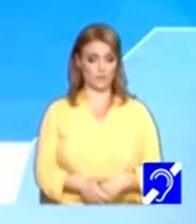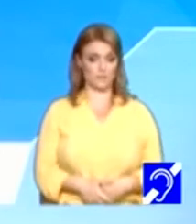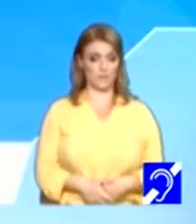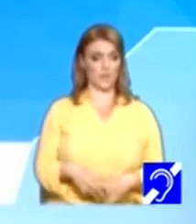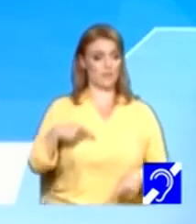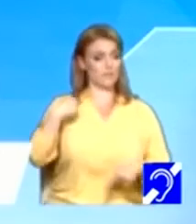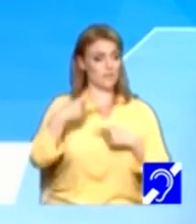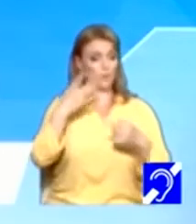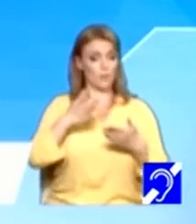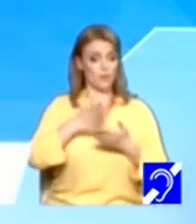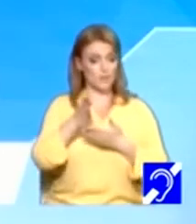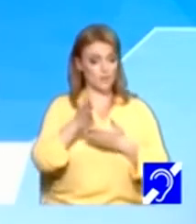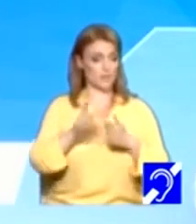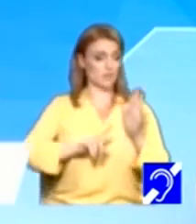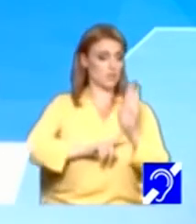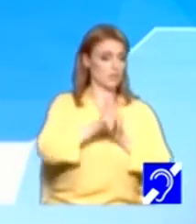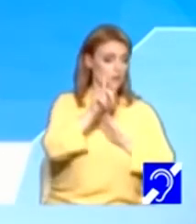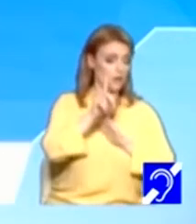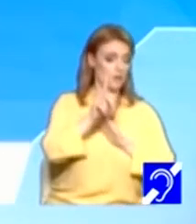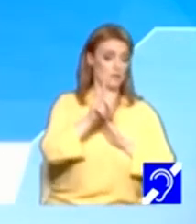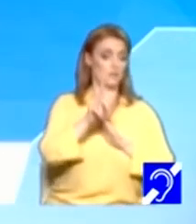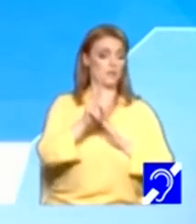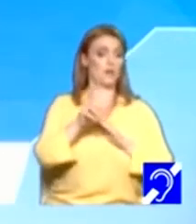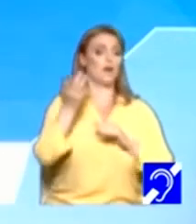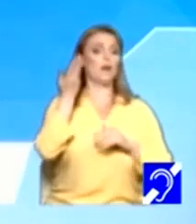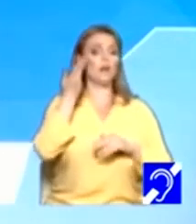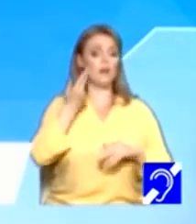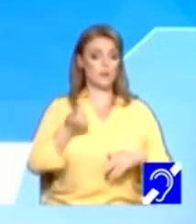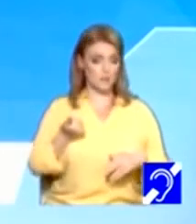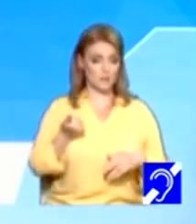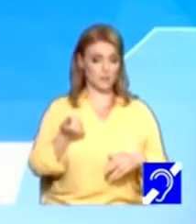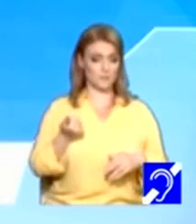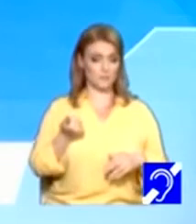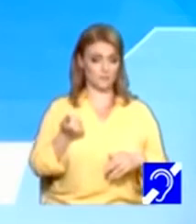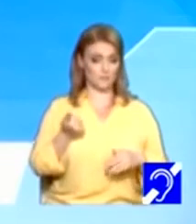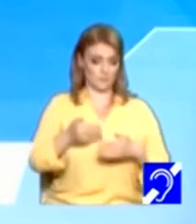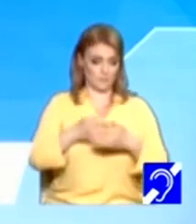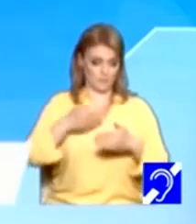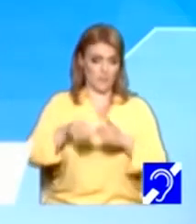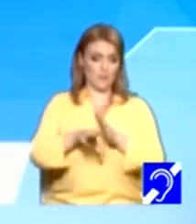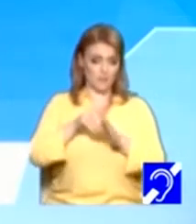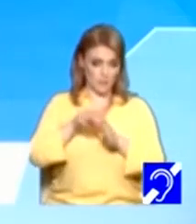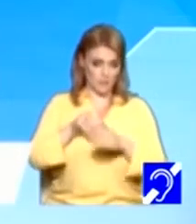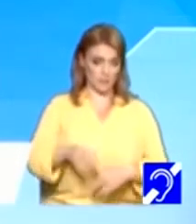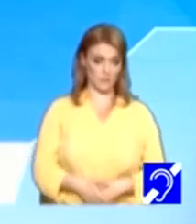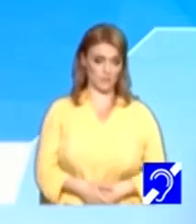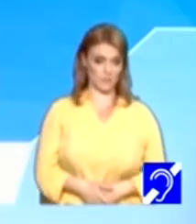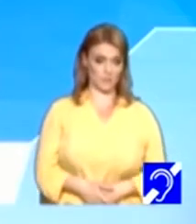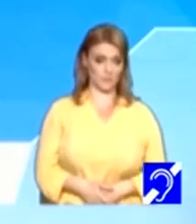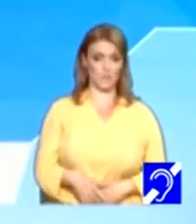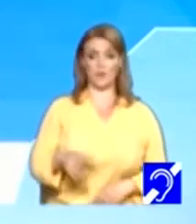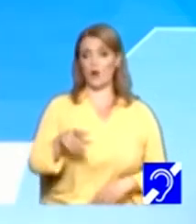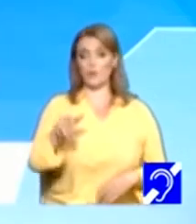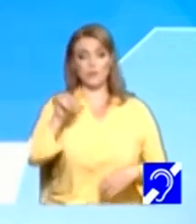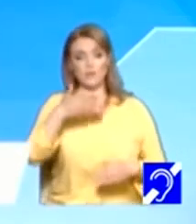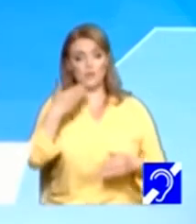dată atunci când ambalează conținutul gol pe care ei îl au în ceea ce înseamnă ofertă concretă de dezvoltare a